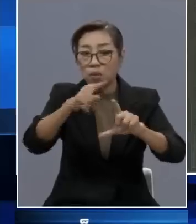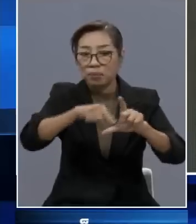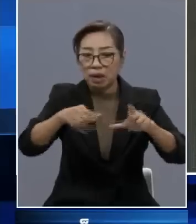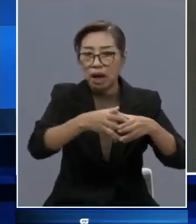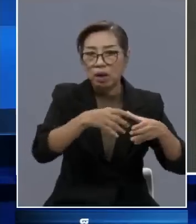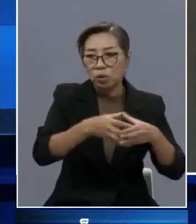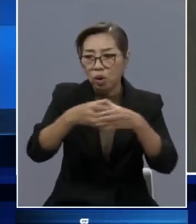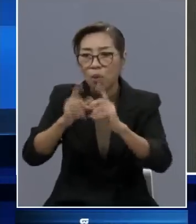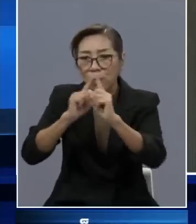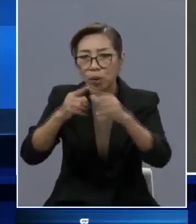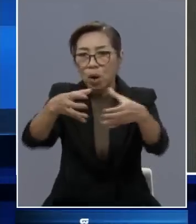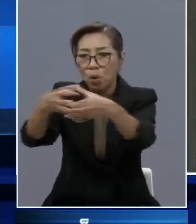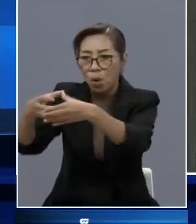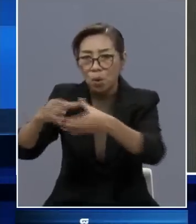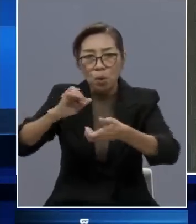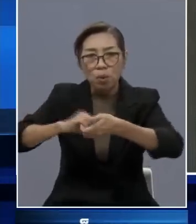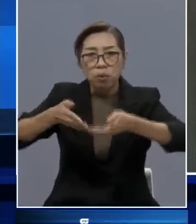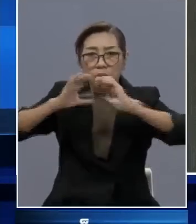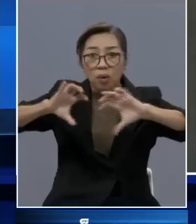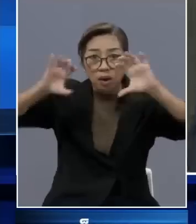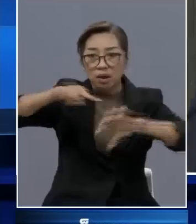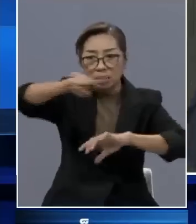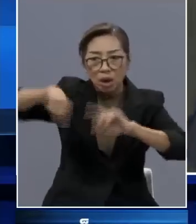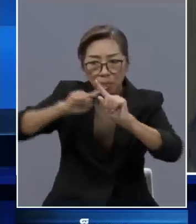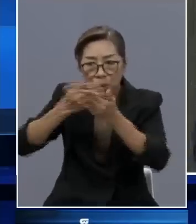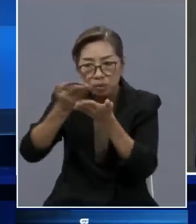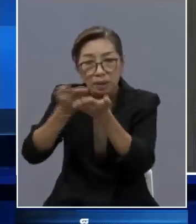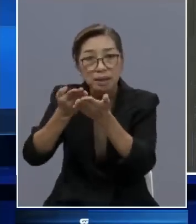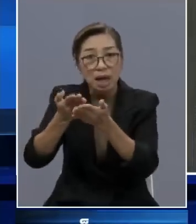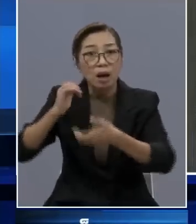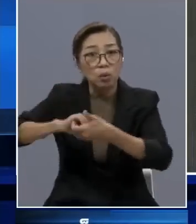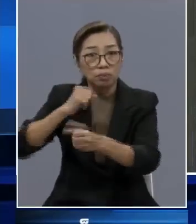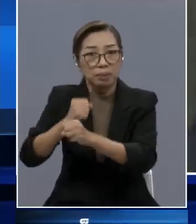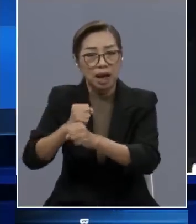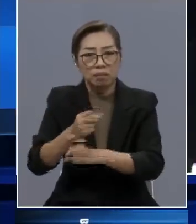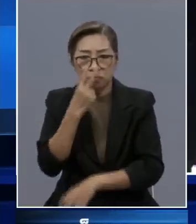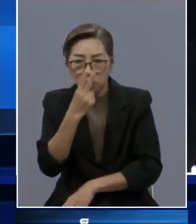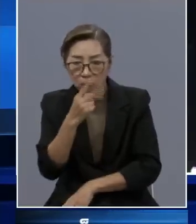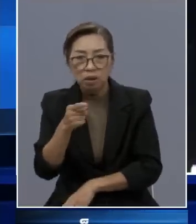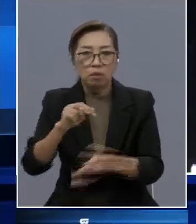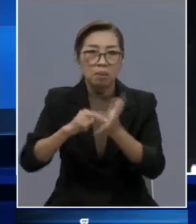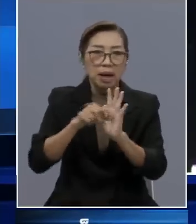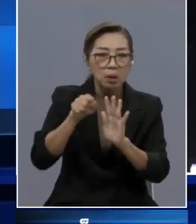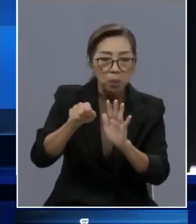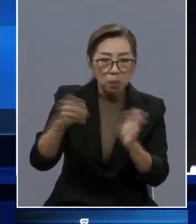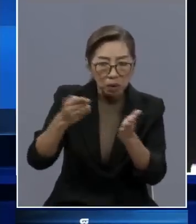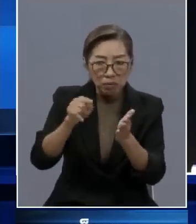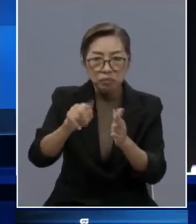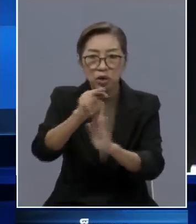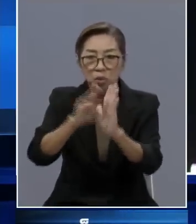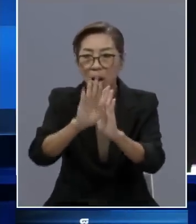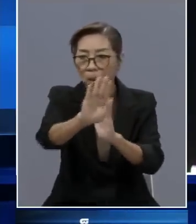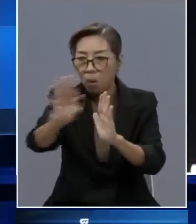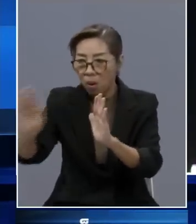วนของการจัดตั้งรัฐบาลทำงานกับเหล่าบรรดาพรรคร่วมนะครับเพราะถ้าไปดูจริงๆแล้วเนี่ยมันก็ไม่ใช่ทุกเรื่องอะครับที่นโยบายของแต่ละพรรค